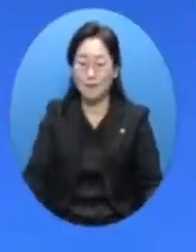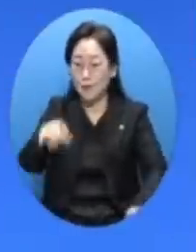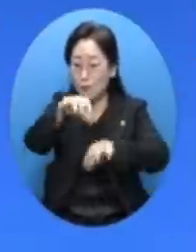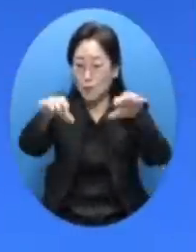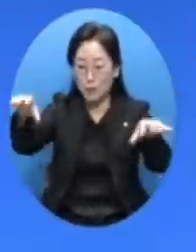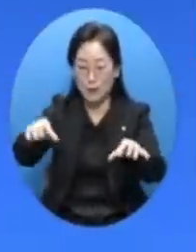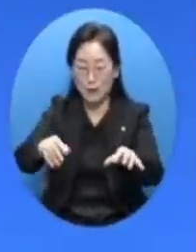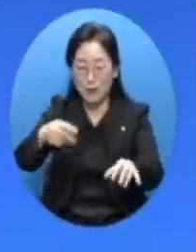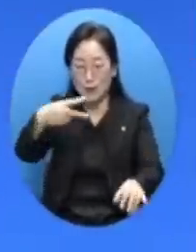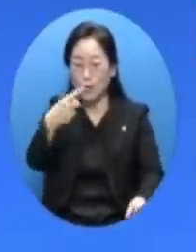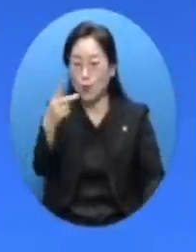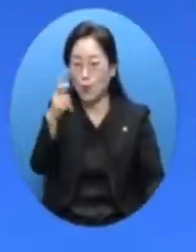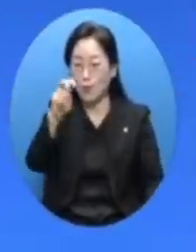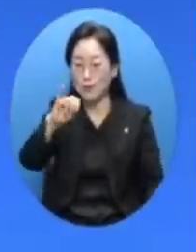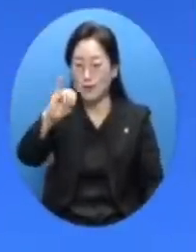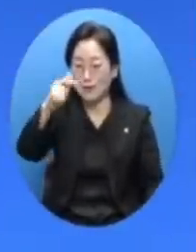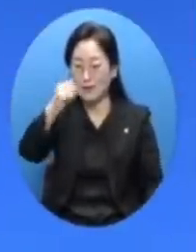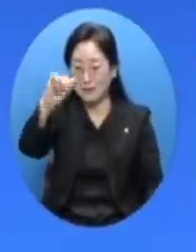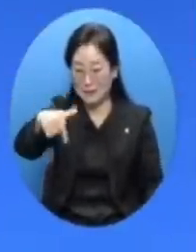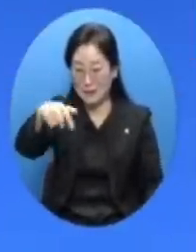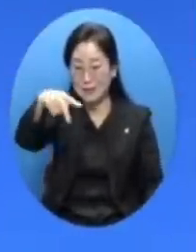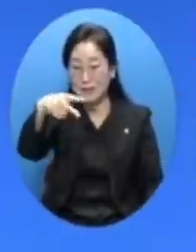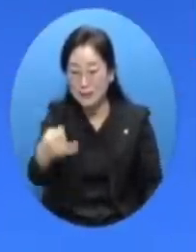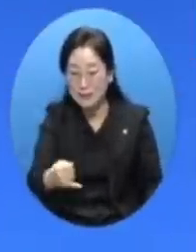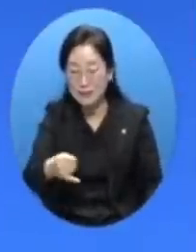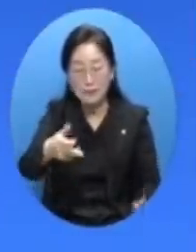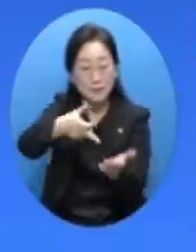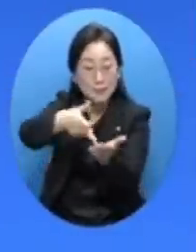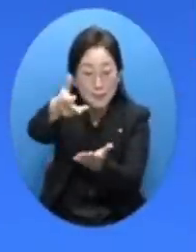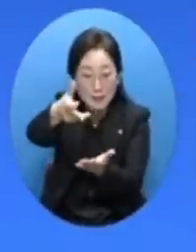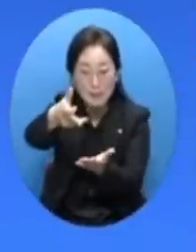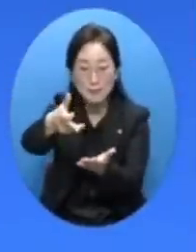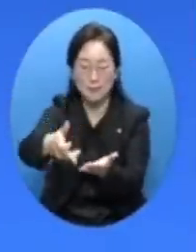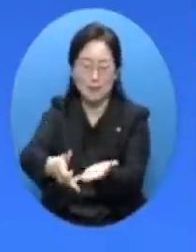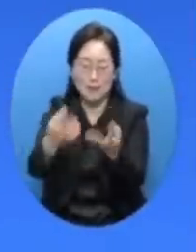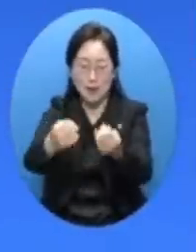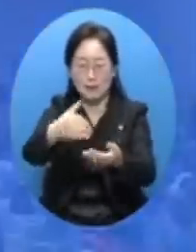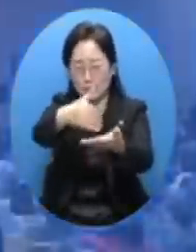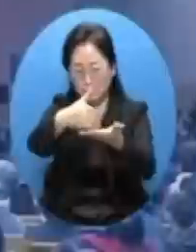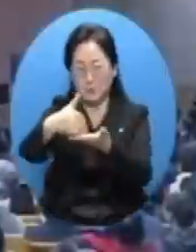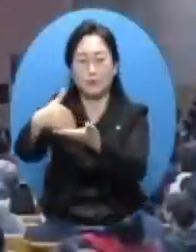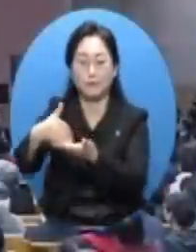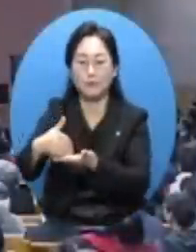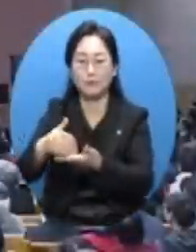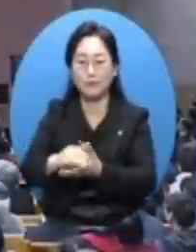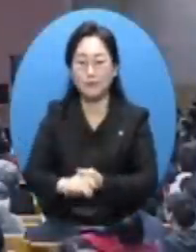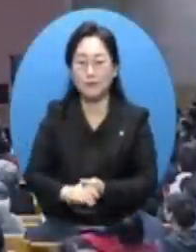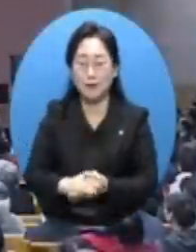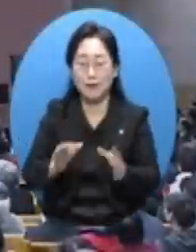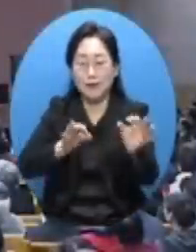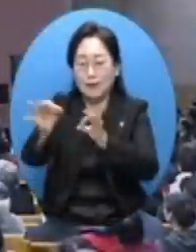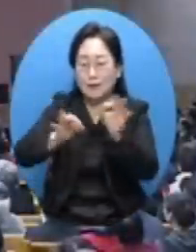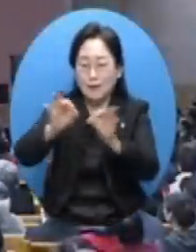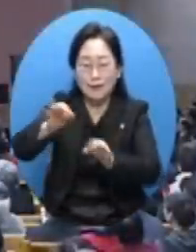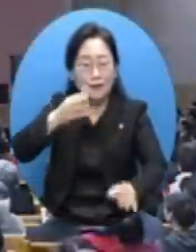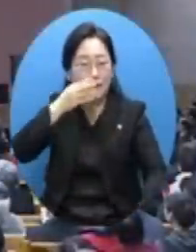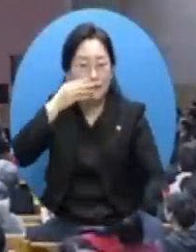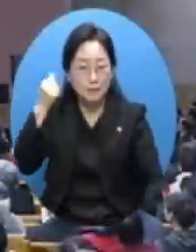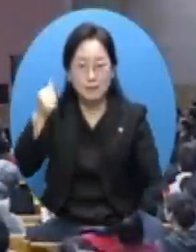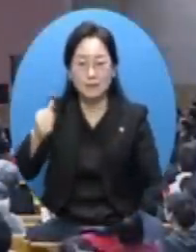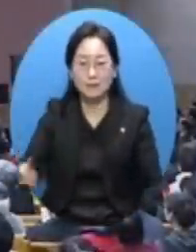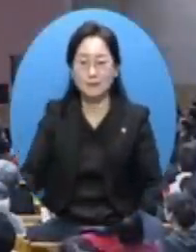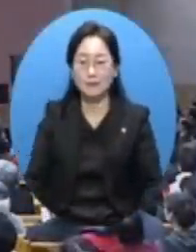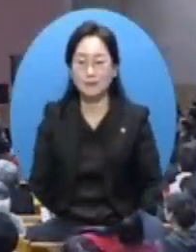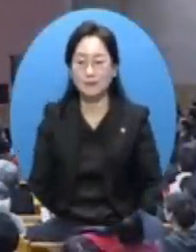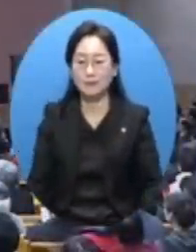이 도미니스 피자로 인해서 많은 사람들이 이 피자를 찾게 되었습니다. 장사가 아주 잘 되었습니다.